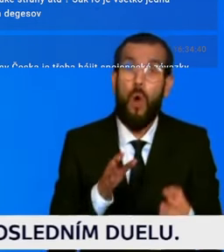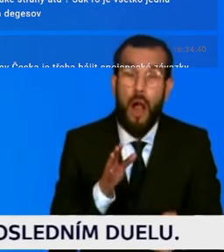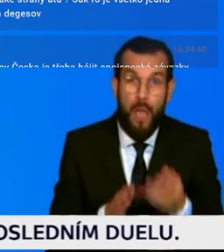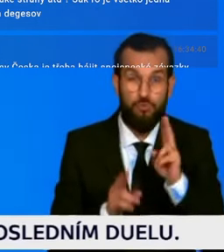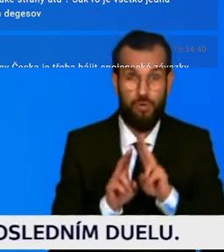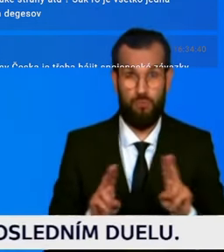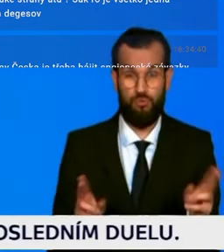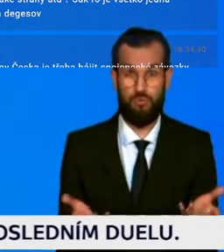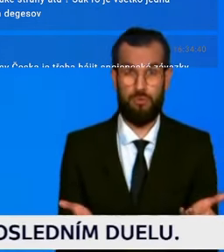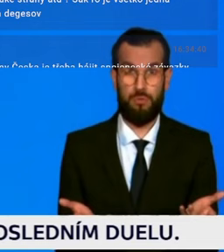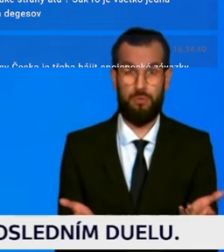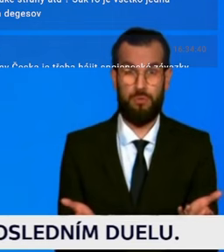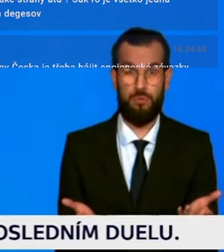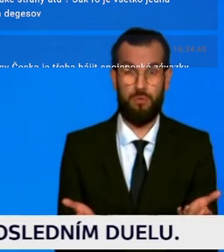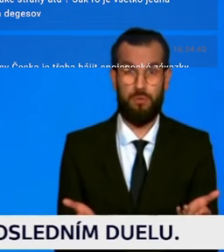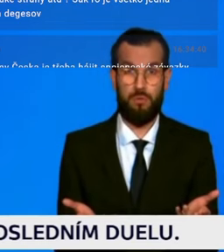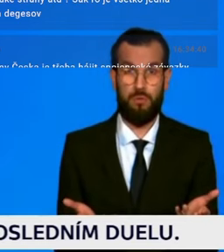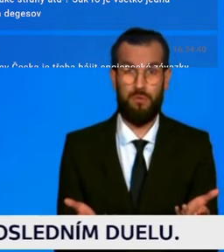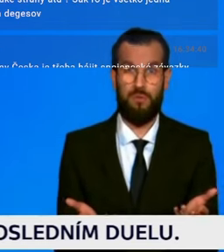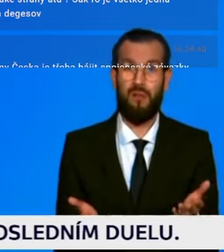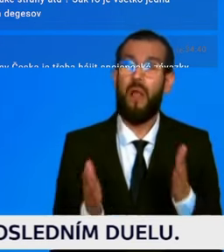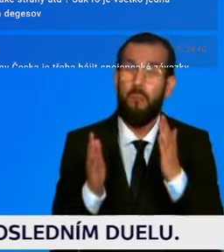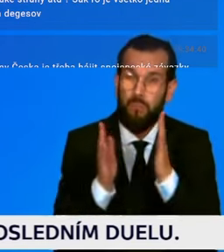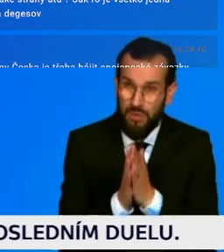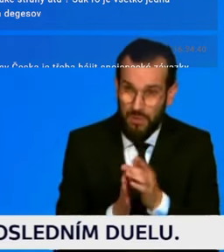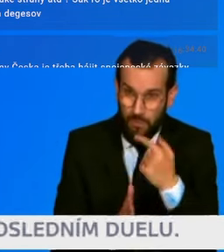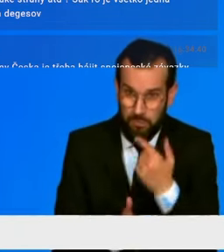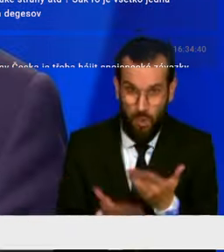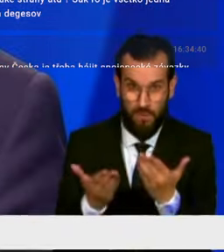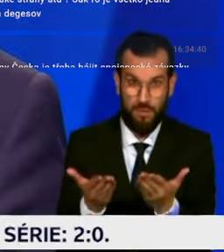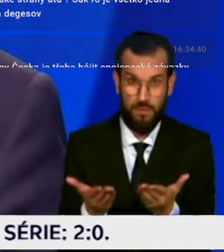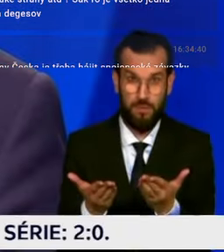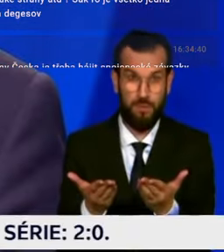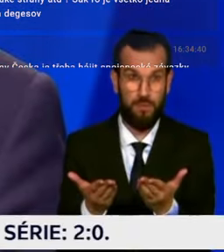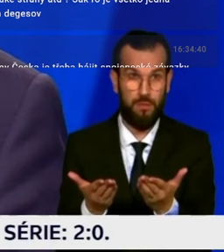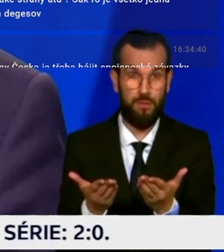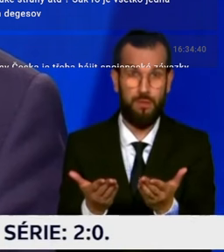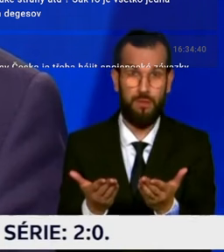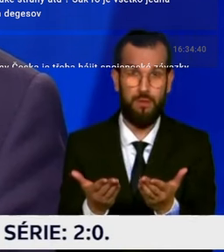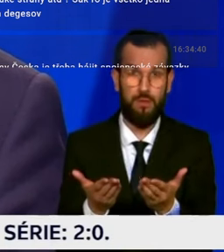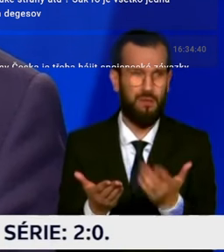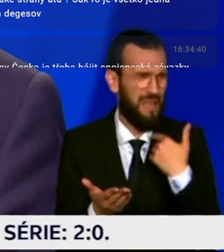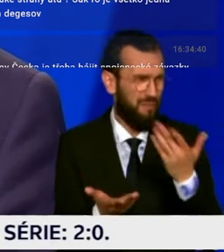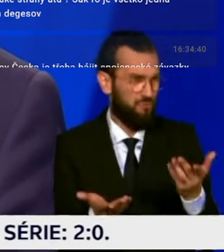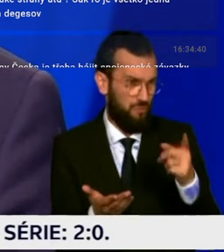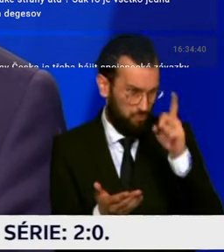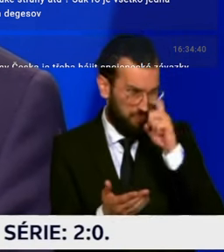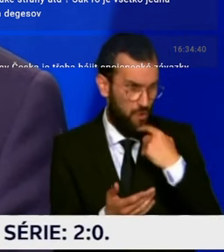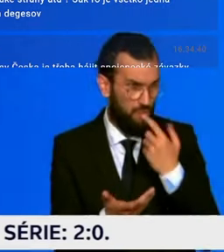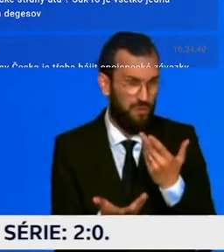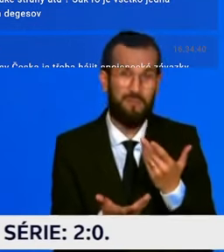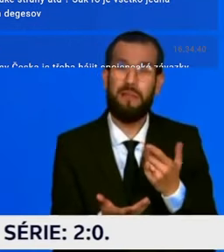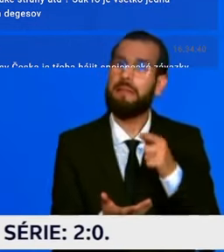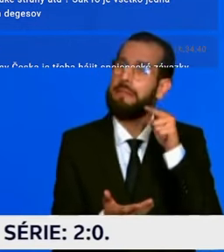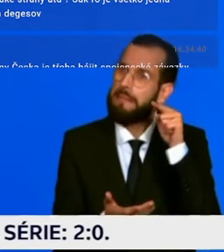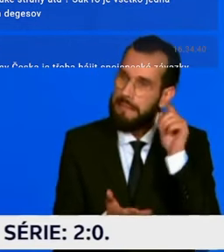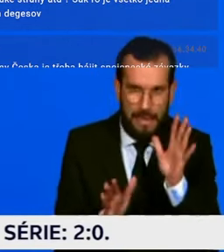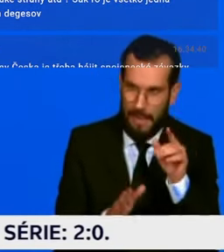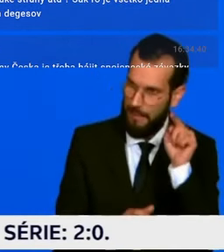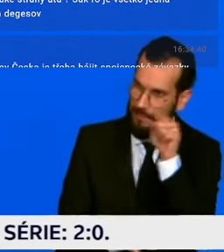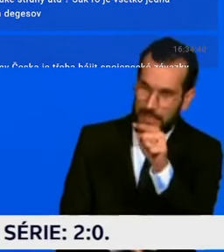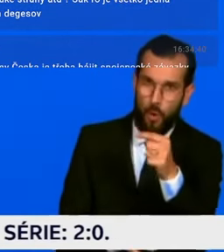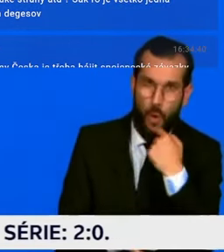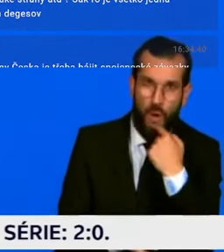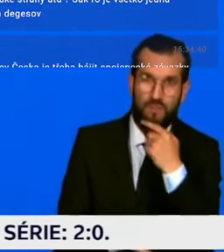a nie je dôvod to spochybňovať Ale veď to Povedzte Však skú nespochybňujem Počuli ste ma to spochybniť No nie vy spochybňujete